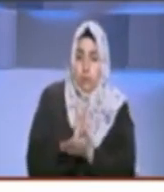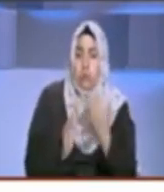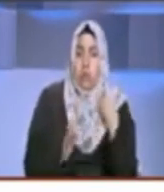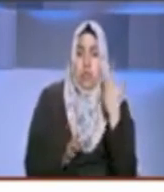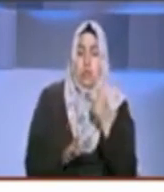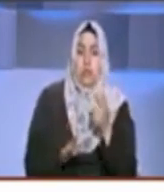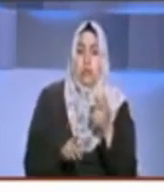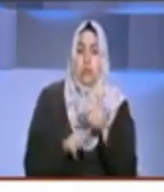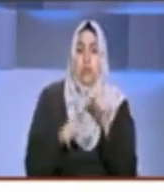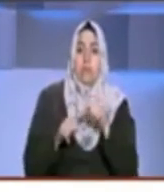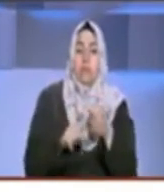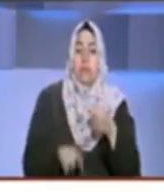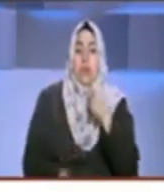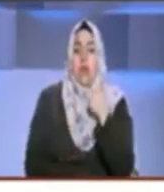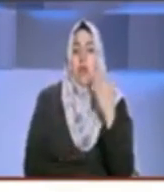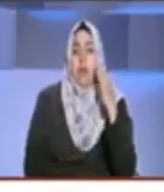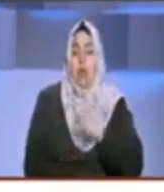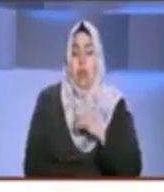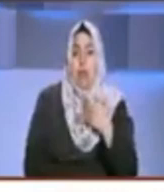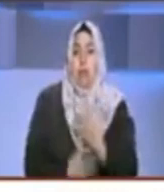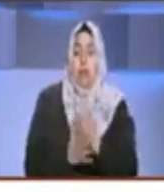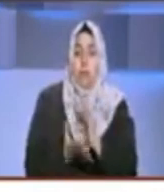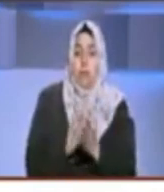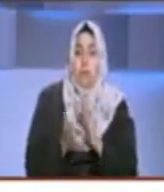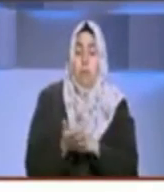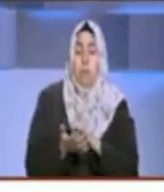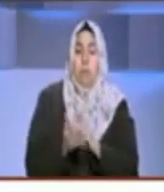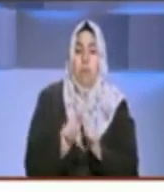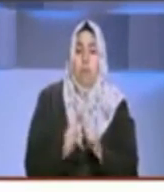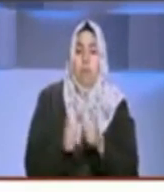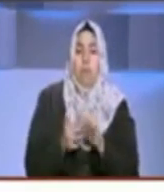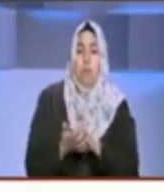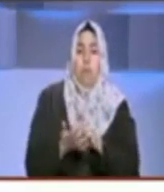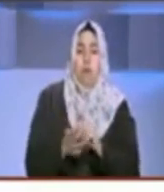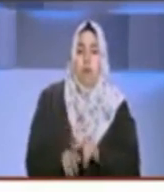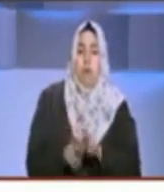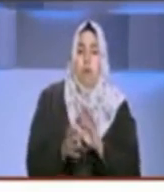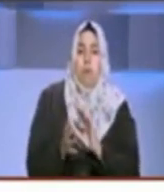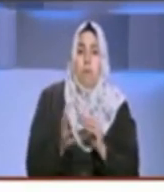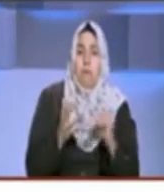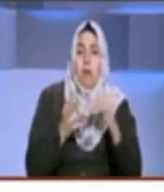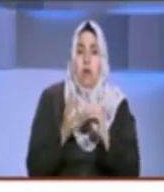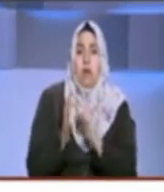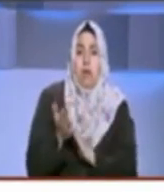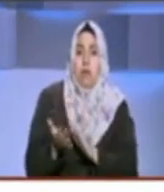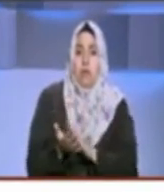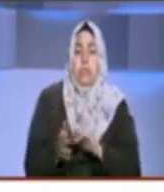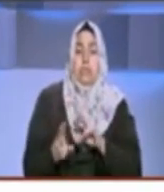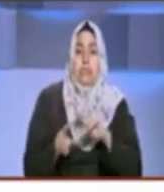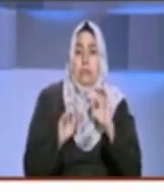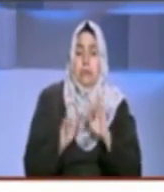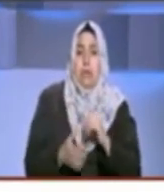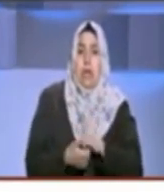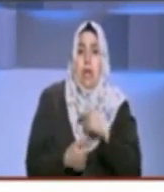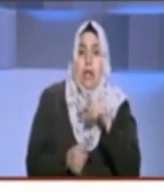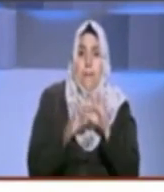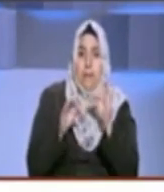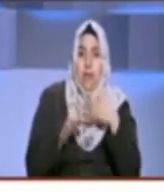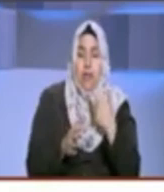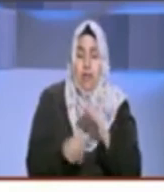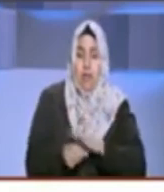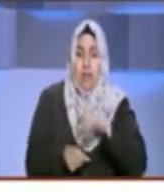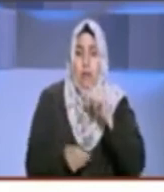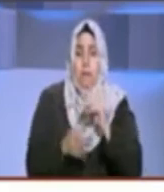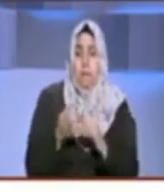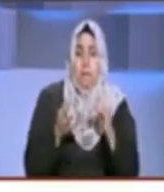ووفيات اقل باذن الله، هذا لا يعني بالضروره اننا غادرنا كل مرحله الخطر. بالضبط كده، احنا كده معناها ان احنا عدينا من المرحله